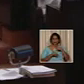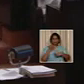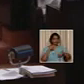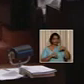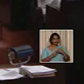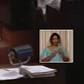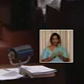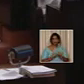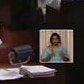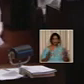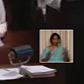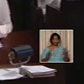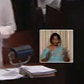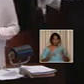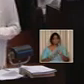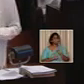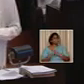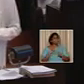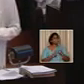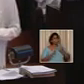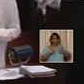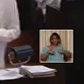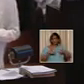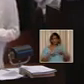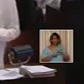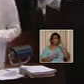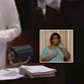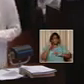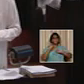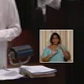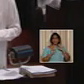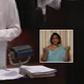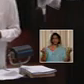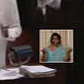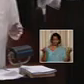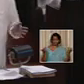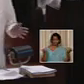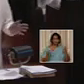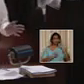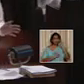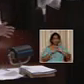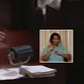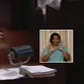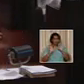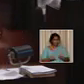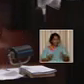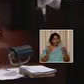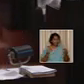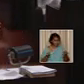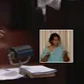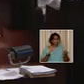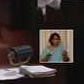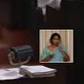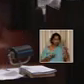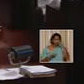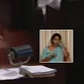අවශ්‍ය නැහැ. ඒ වගේම මේ පාර්ලිමේන්තුවේ කිසිම කෙනෙකුට 50%ක් නැහැලු. මේ 50%ක් තියනවද නැද්ද කියන එක